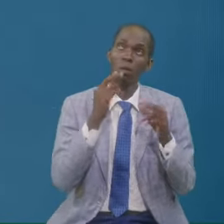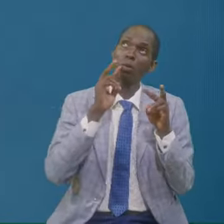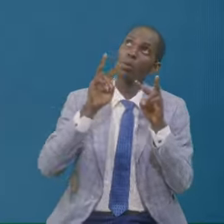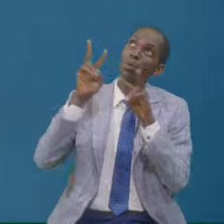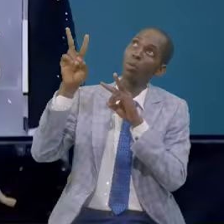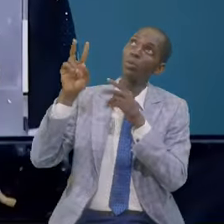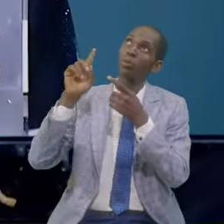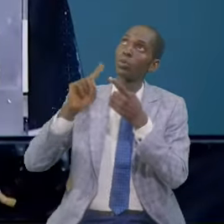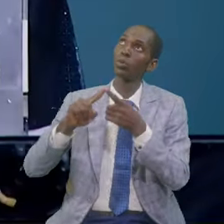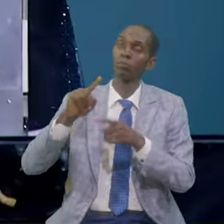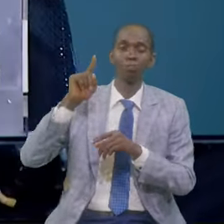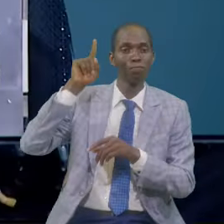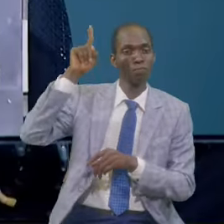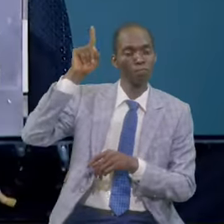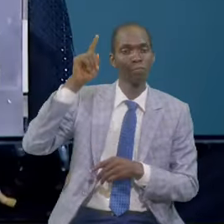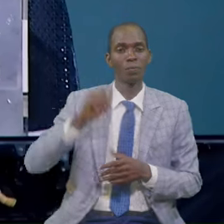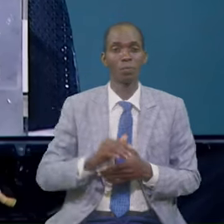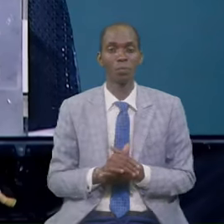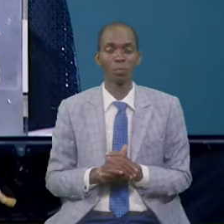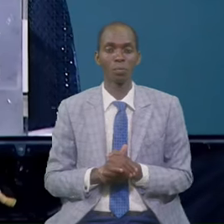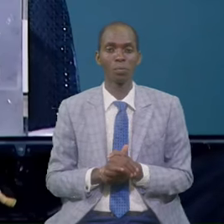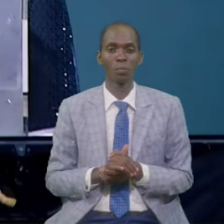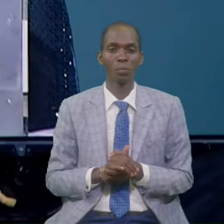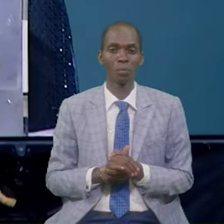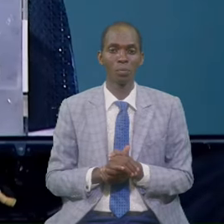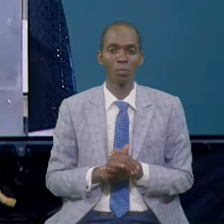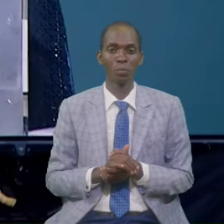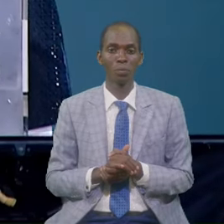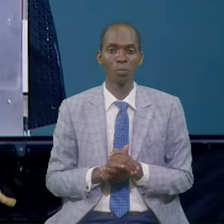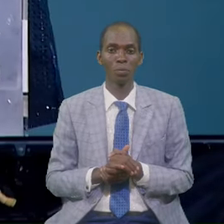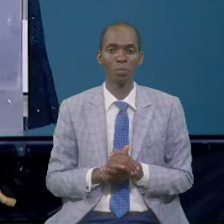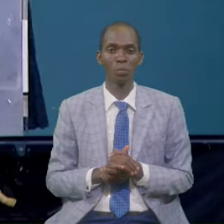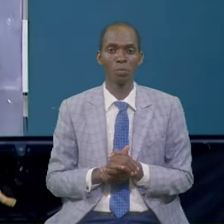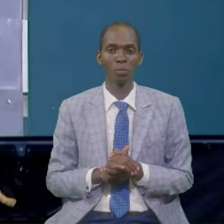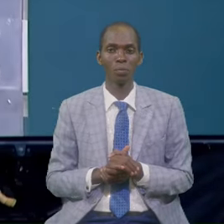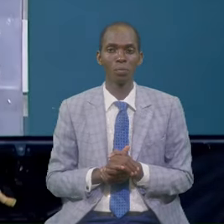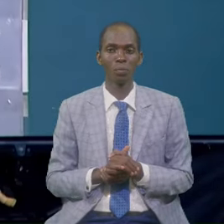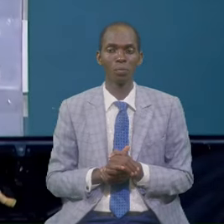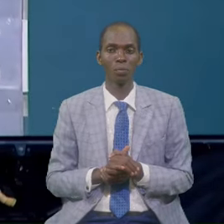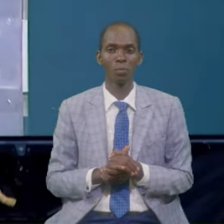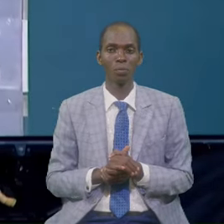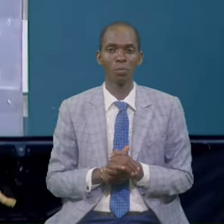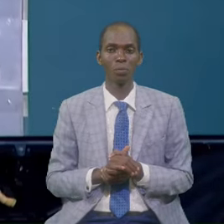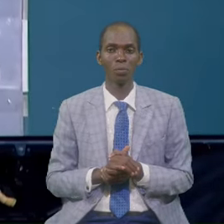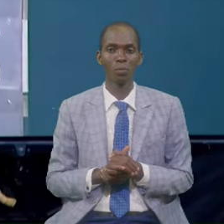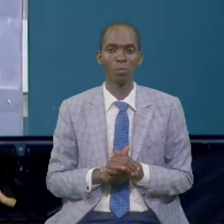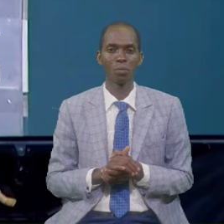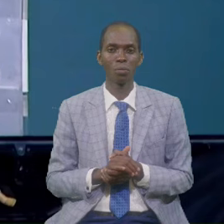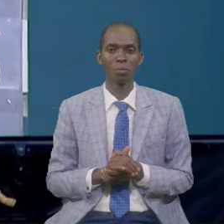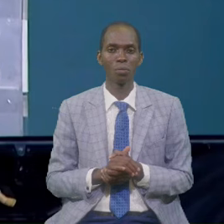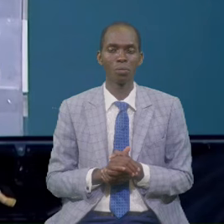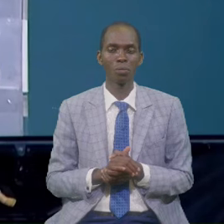ఈ లోకములో సహాయము చేయలేని, పాపాన్ని తీసివేయలేని వారి వైపునకు కాకుండా నా వైపు చూడండి. And